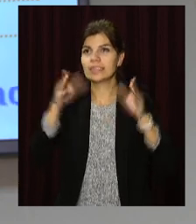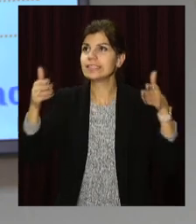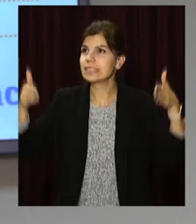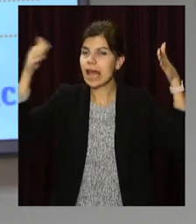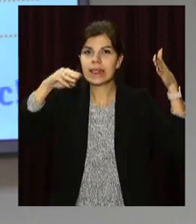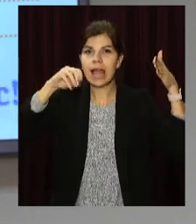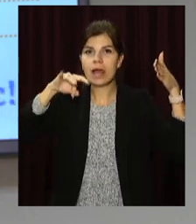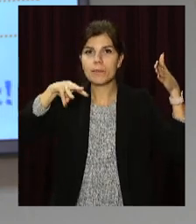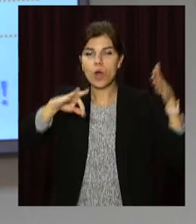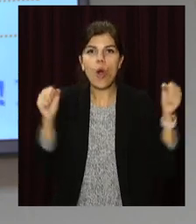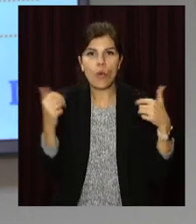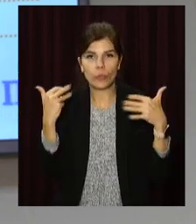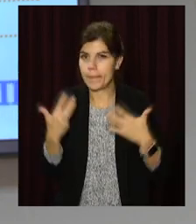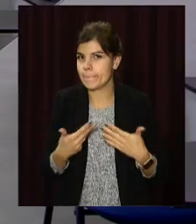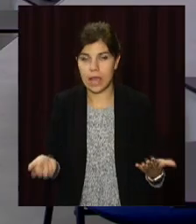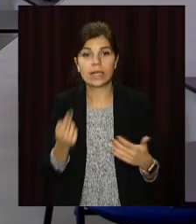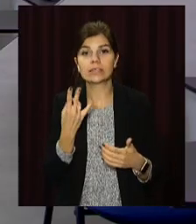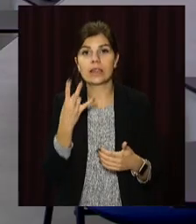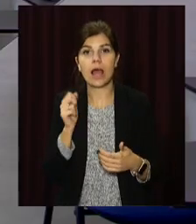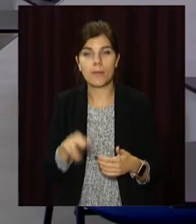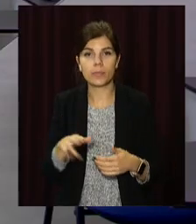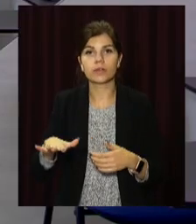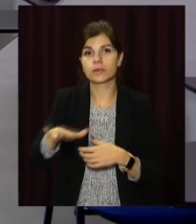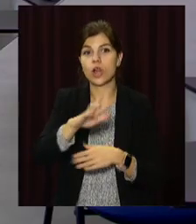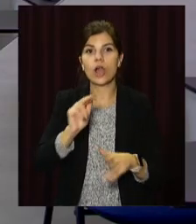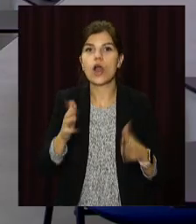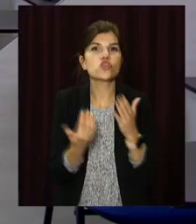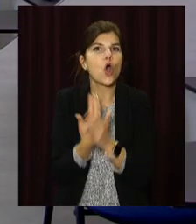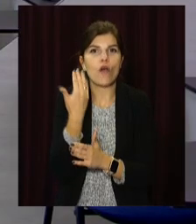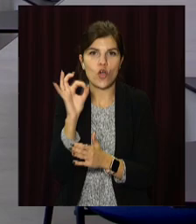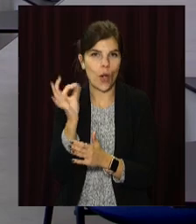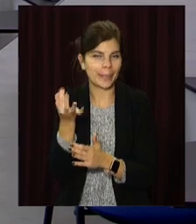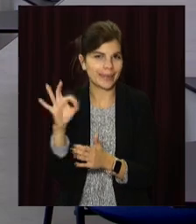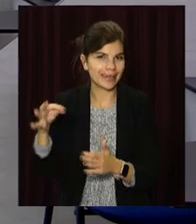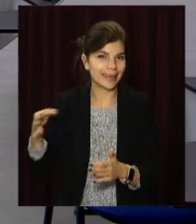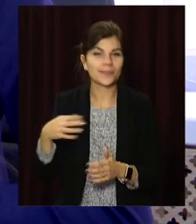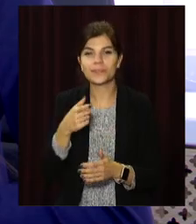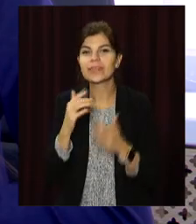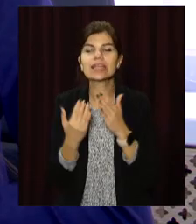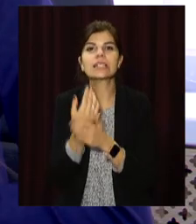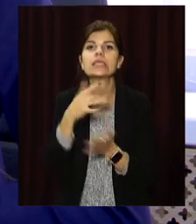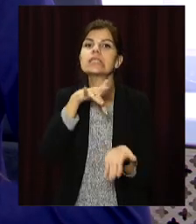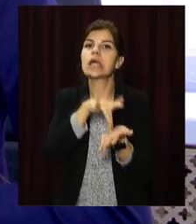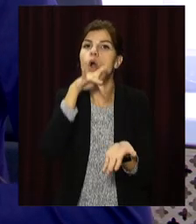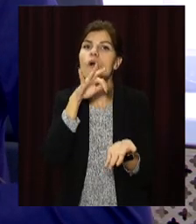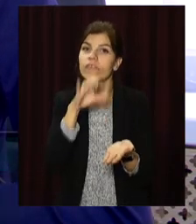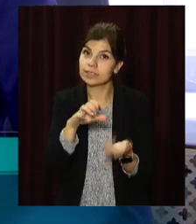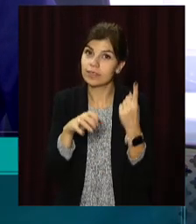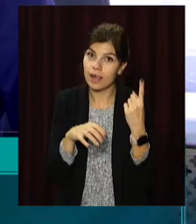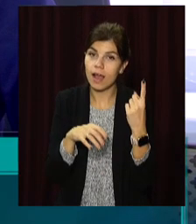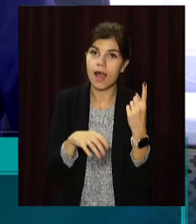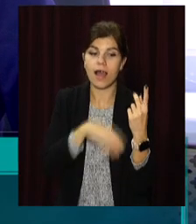центрального офісу. Тепер у місті ще один центр надання адмінпослуг працює у форматі прозорого офісу. Створення